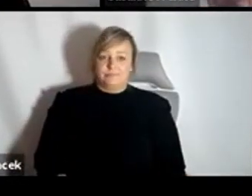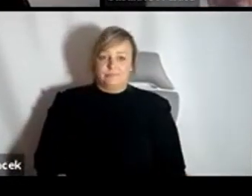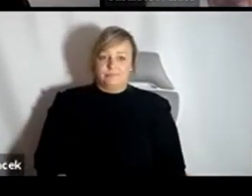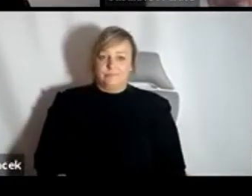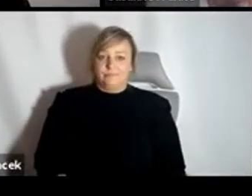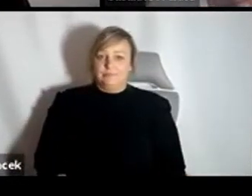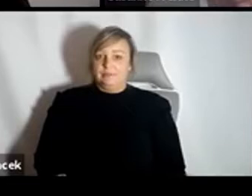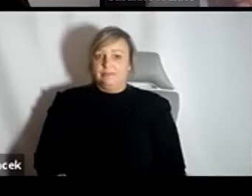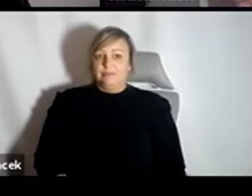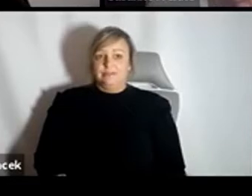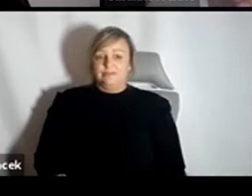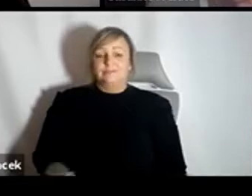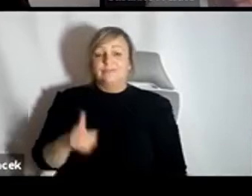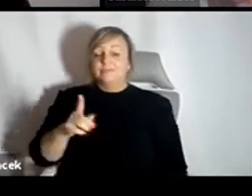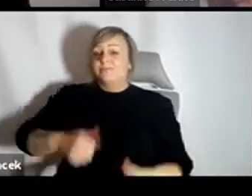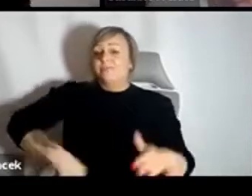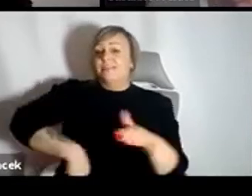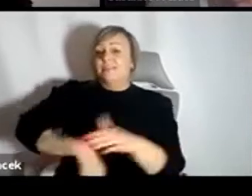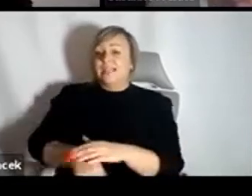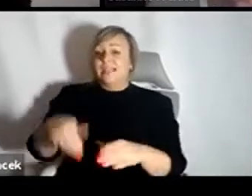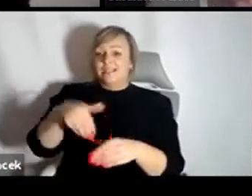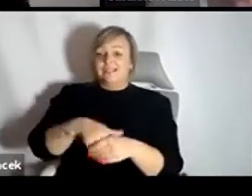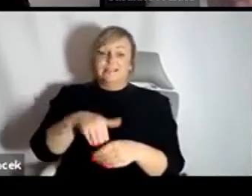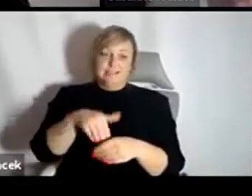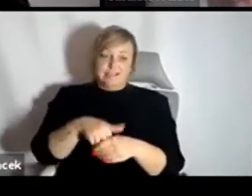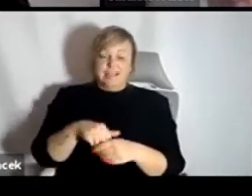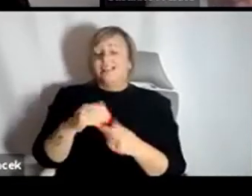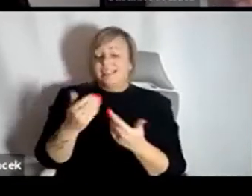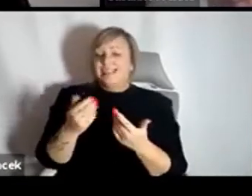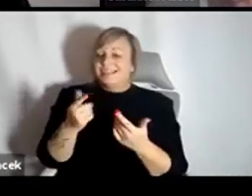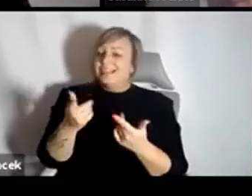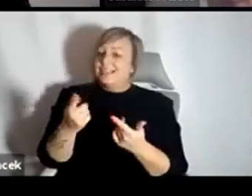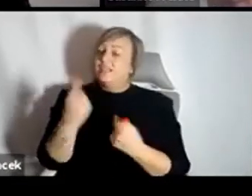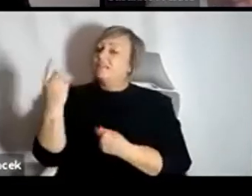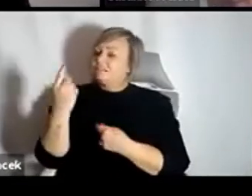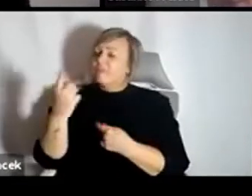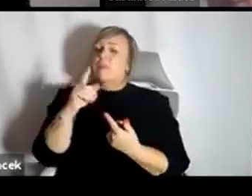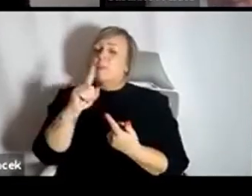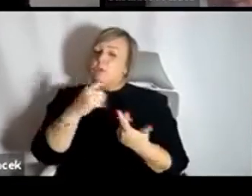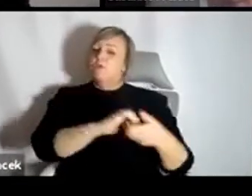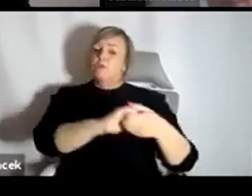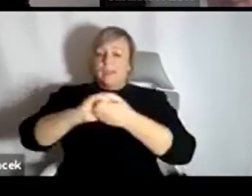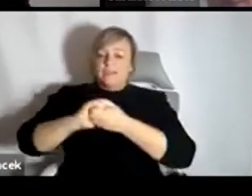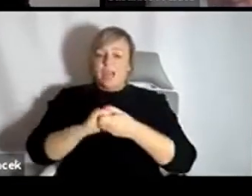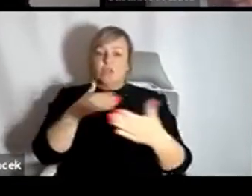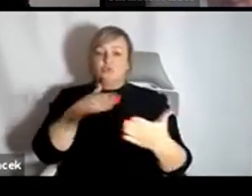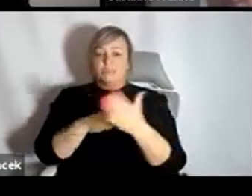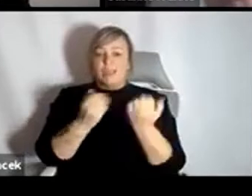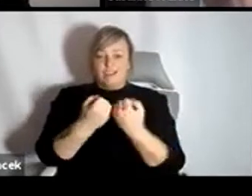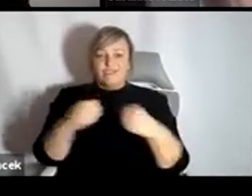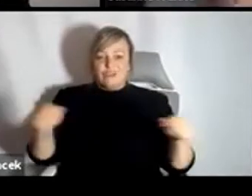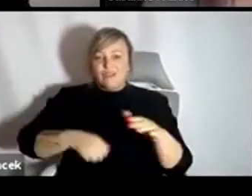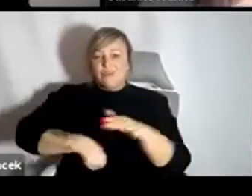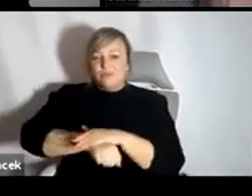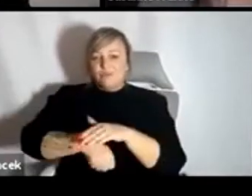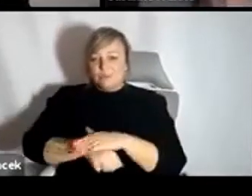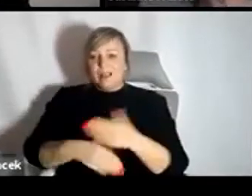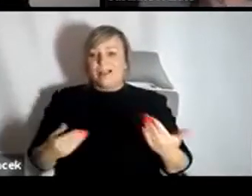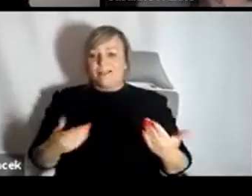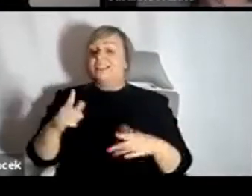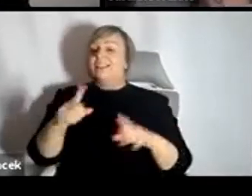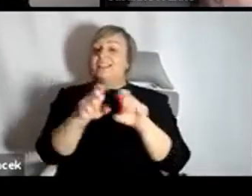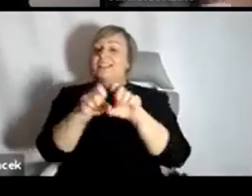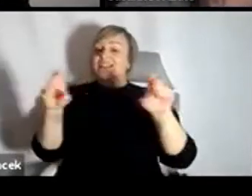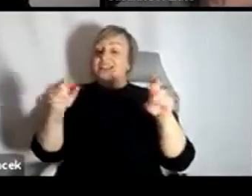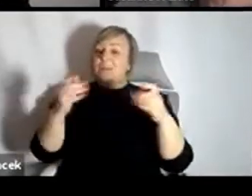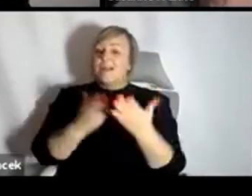Daniela, Kickin setzt sich für einen solidarischen und barrierefreien Fußball ein. Wie wird das Thema